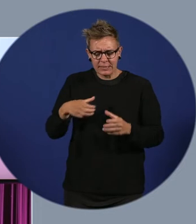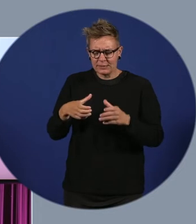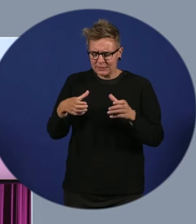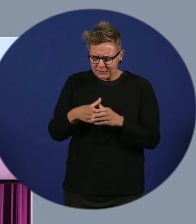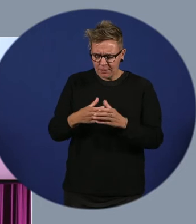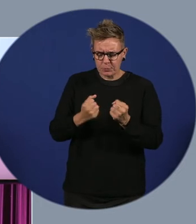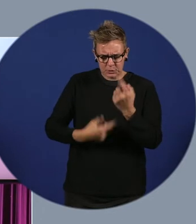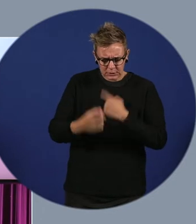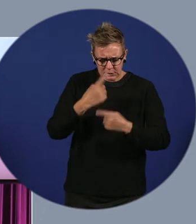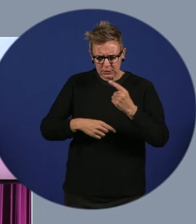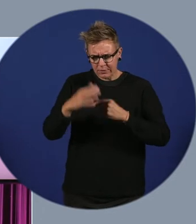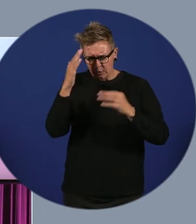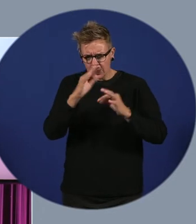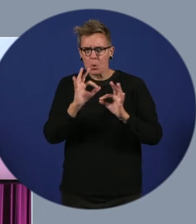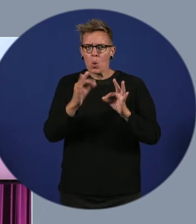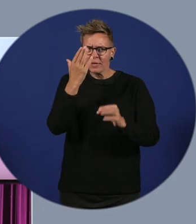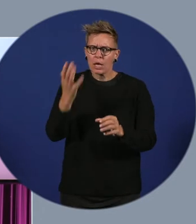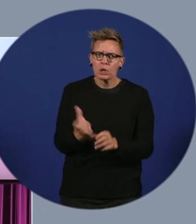förstå var den skon klämmer.